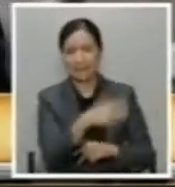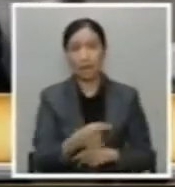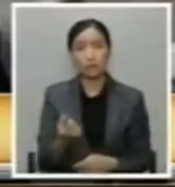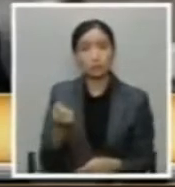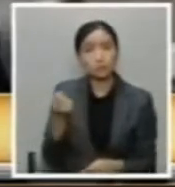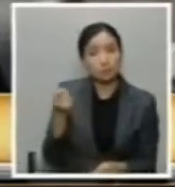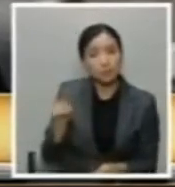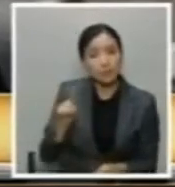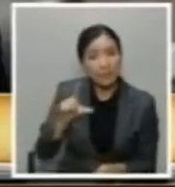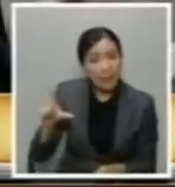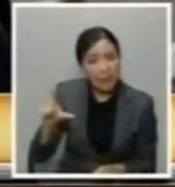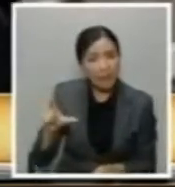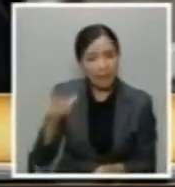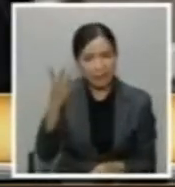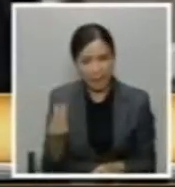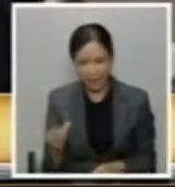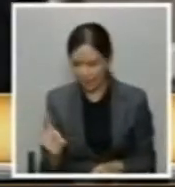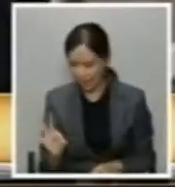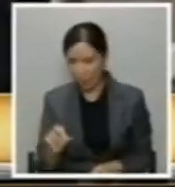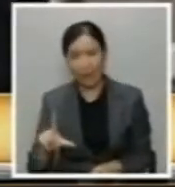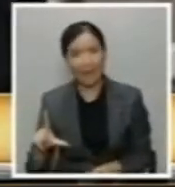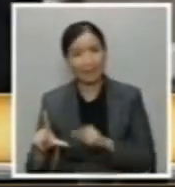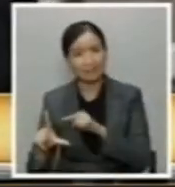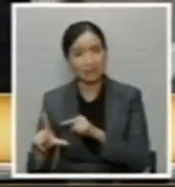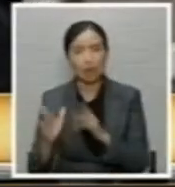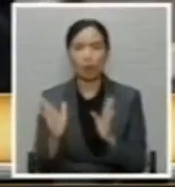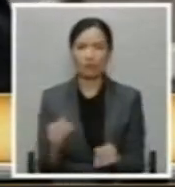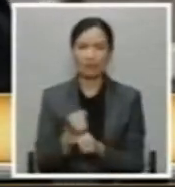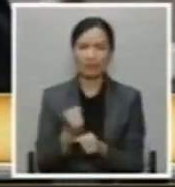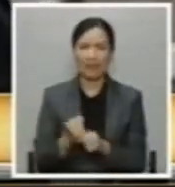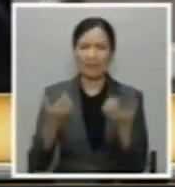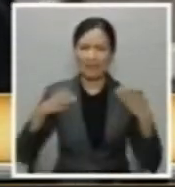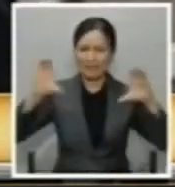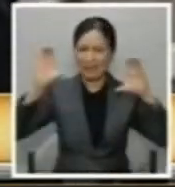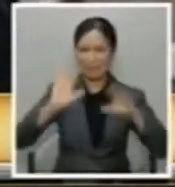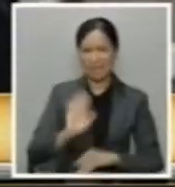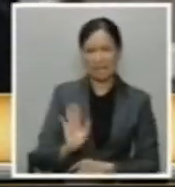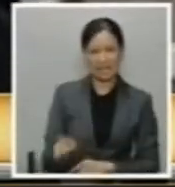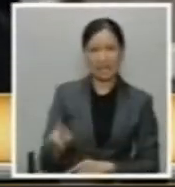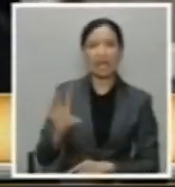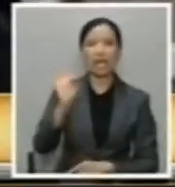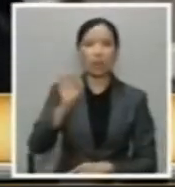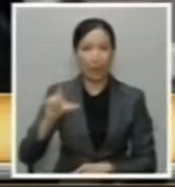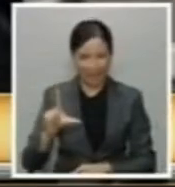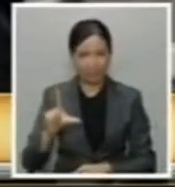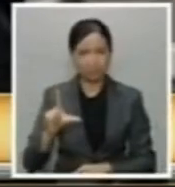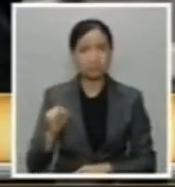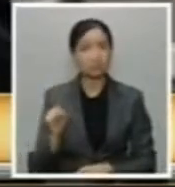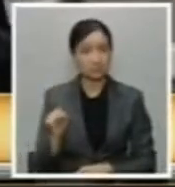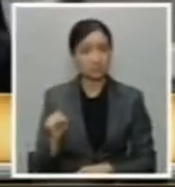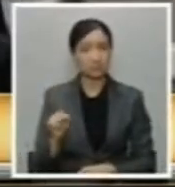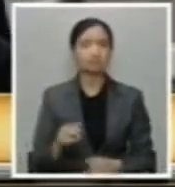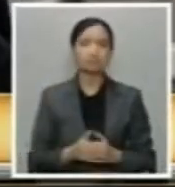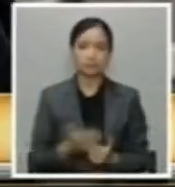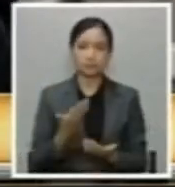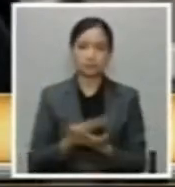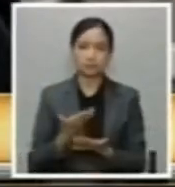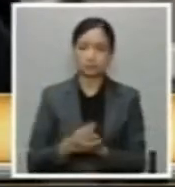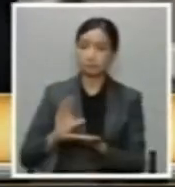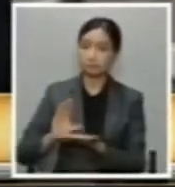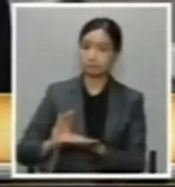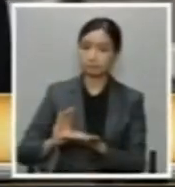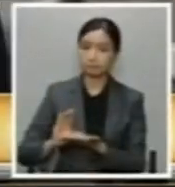11ล้านคนมีประมาณ9ล้านคนที่ไม่ได้เป็นข้าราชการและณปัจจุบันเนี่ยได้แบ่งส่วนงบประมาณ